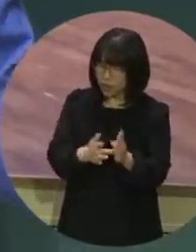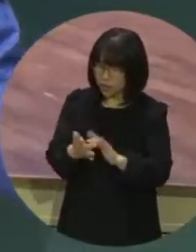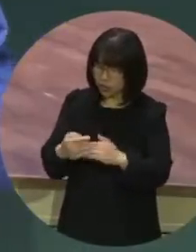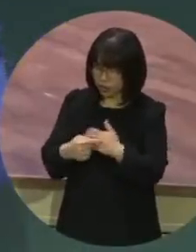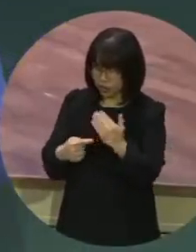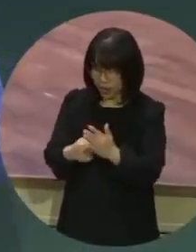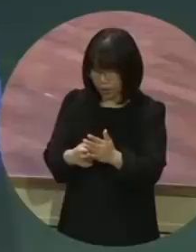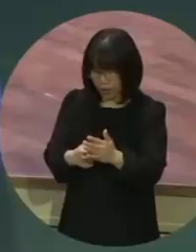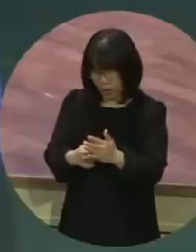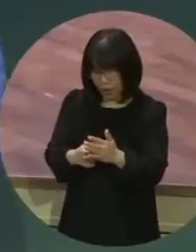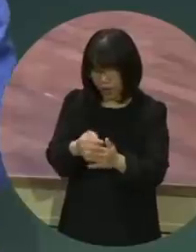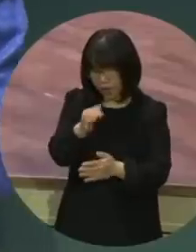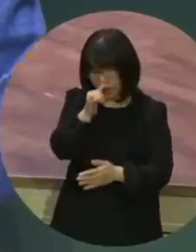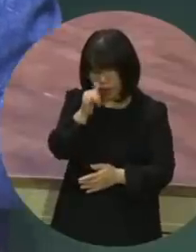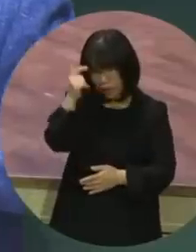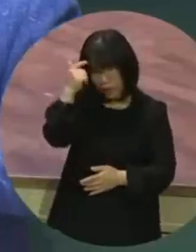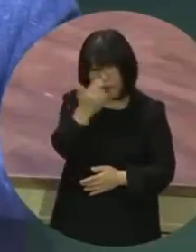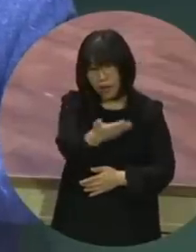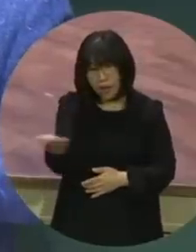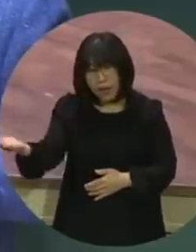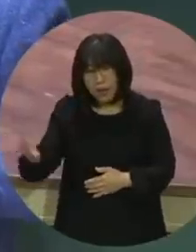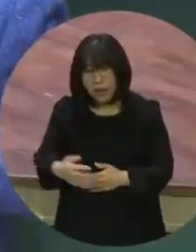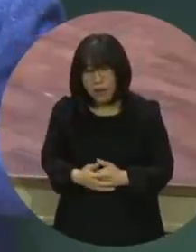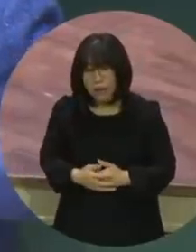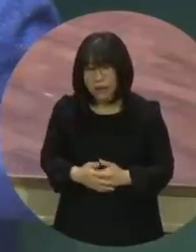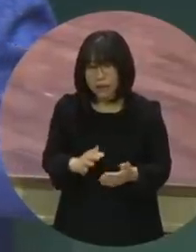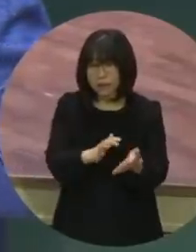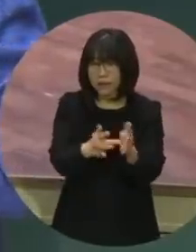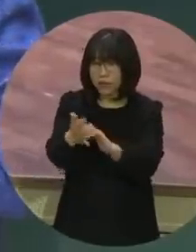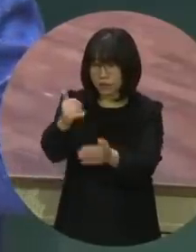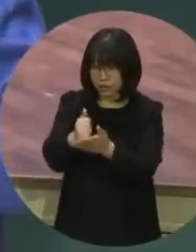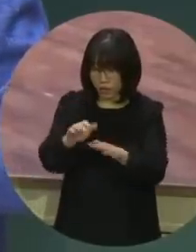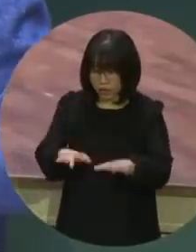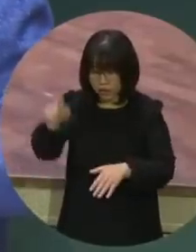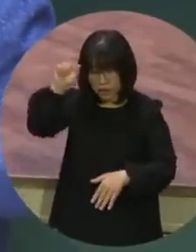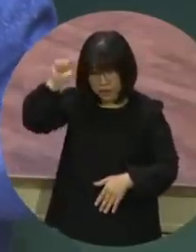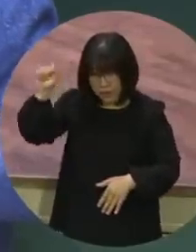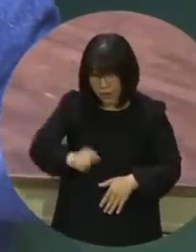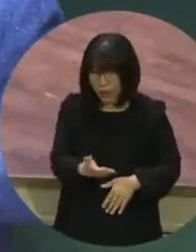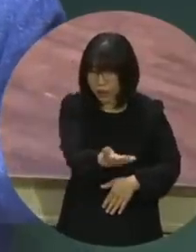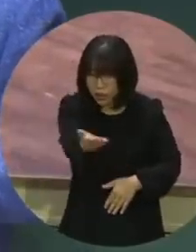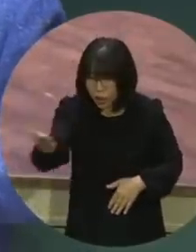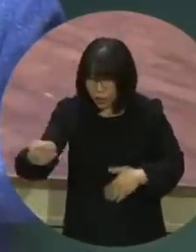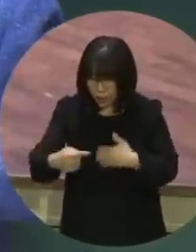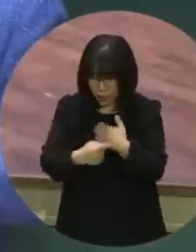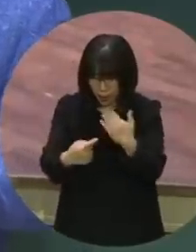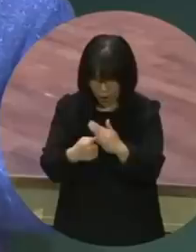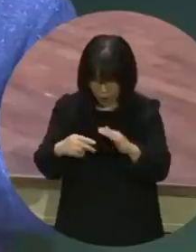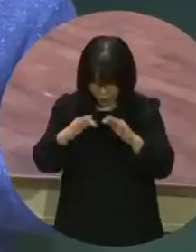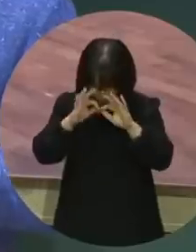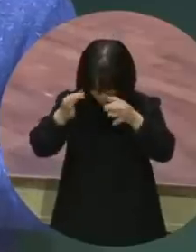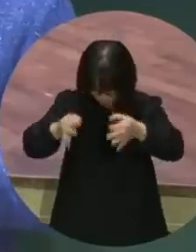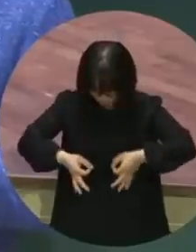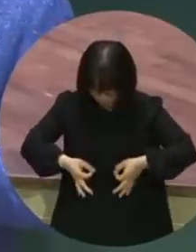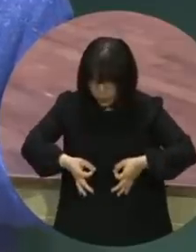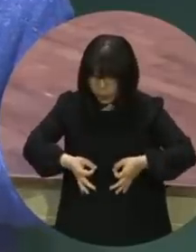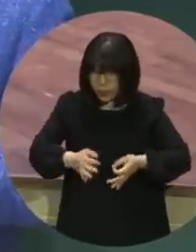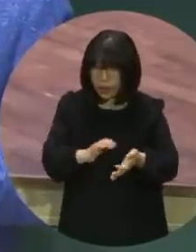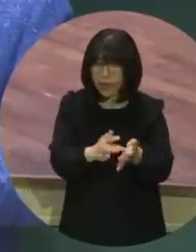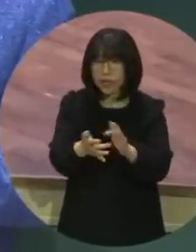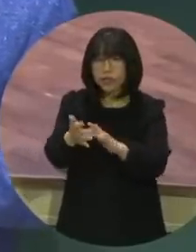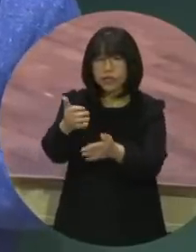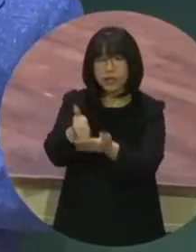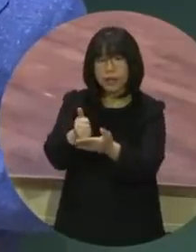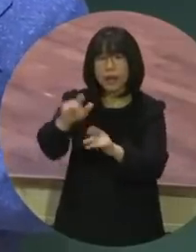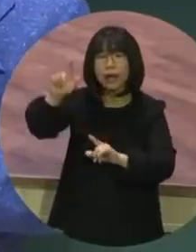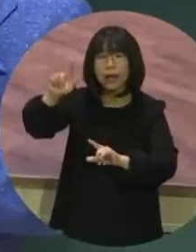있는가? 예수 오늘 이 새벽에 예수 그리스도의 마음. 그게 뭐냐?